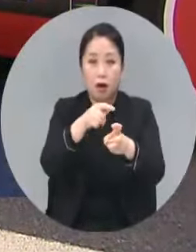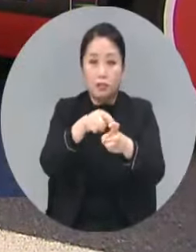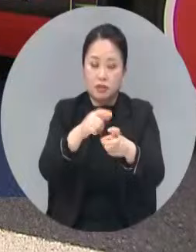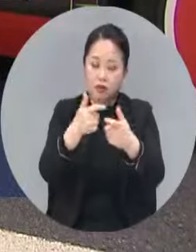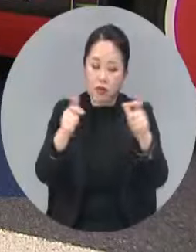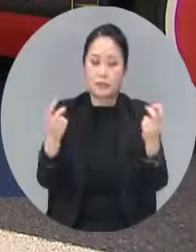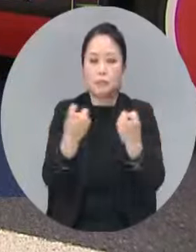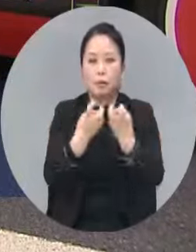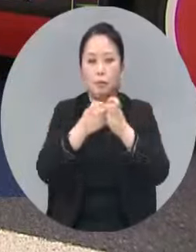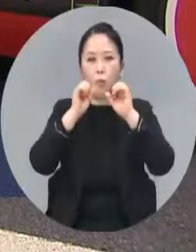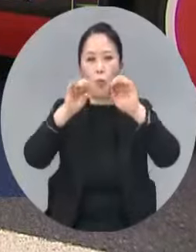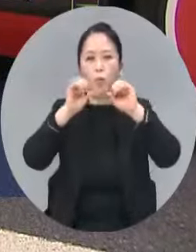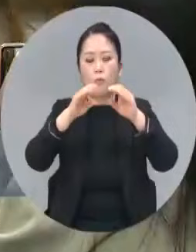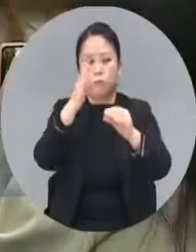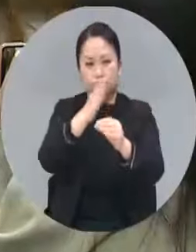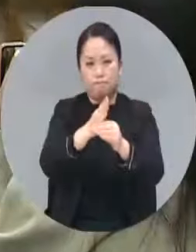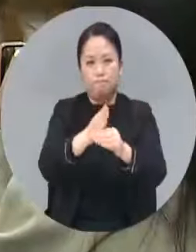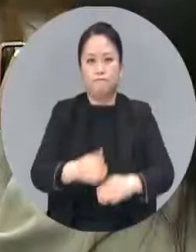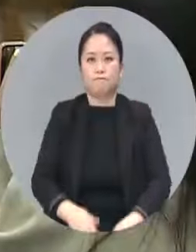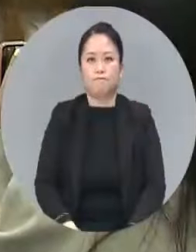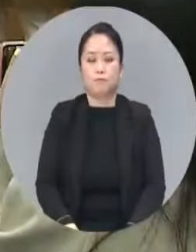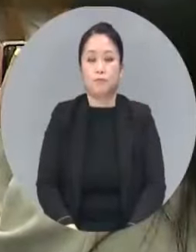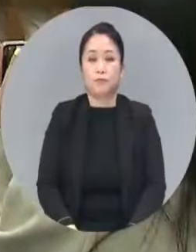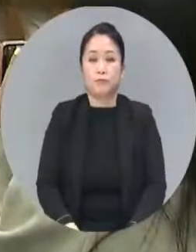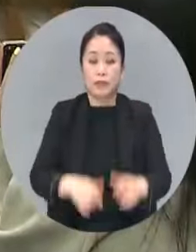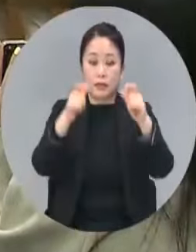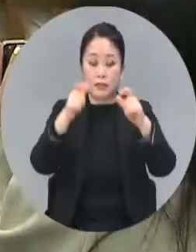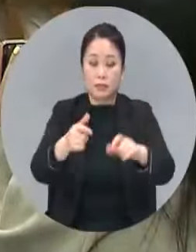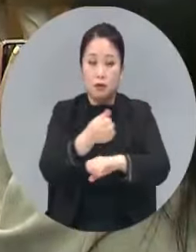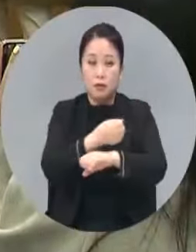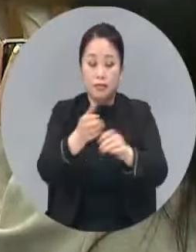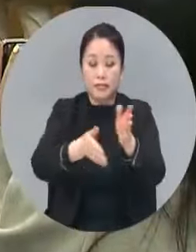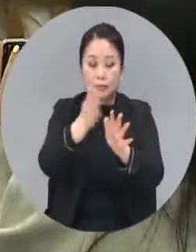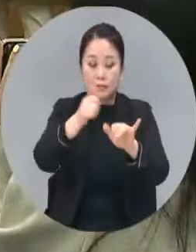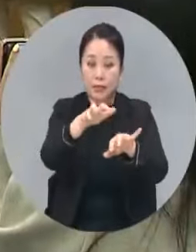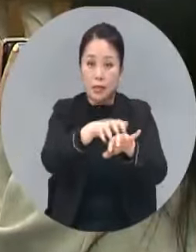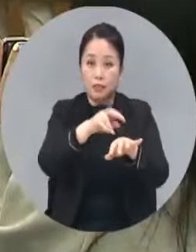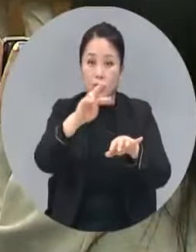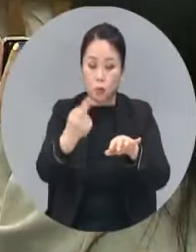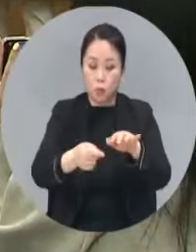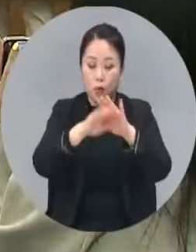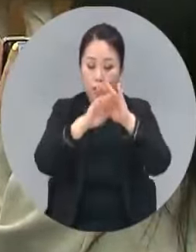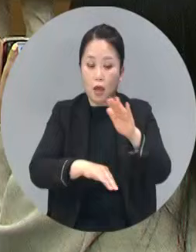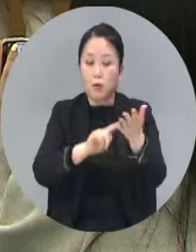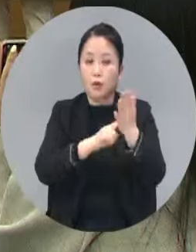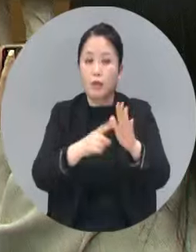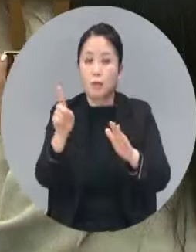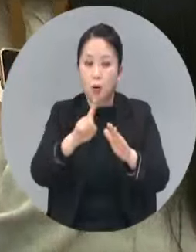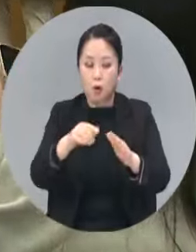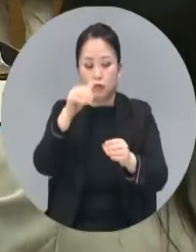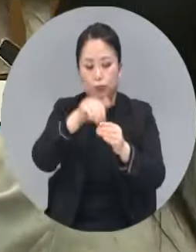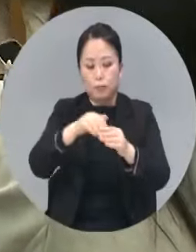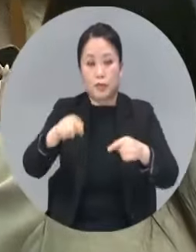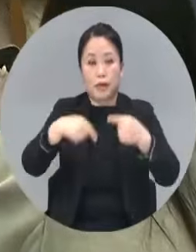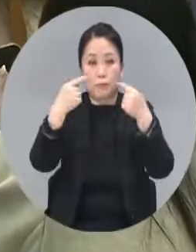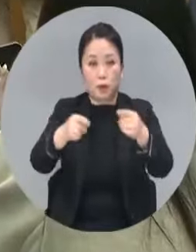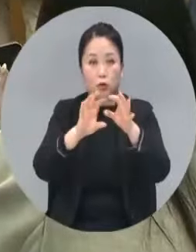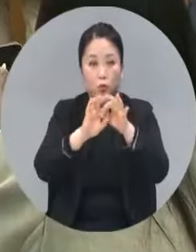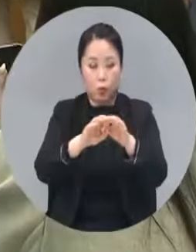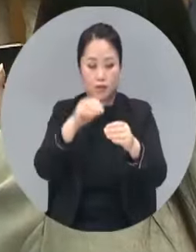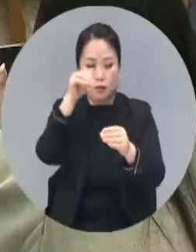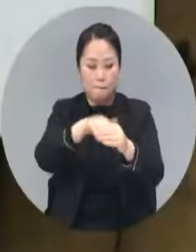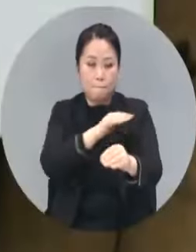방법으로 홍보를 하고 있습니다. 지역 시민단체도 성명을 내고 투표 참여를 통해 유권자의 권리를